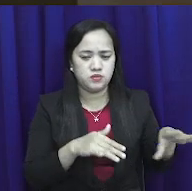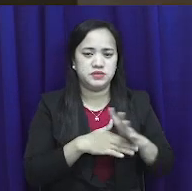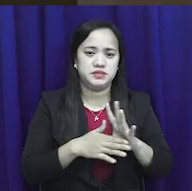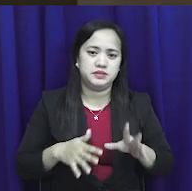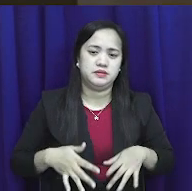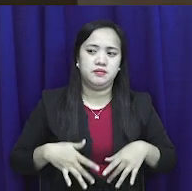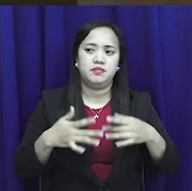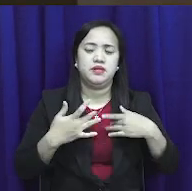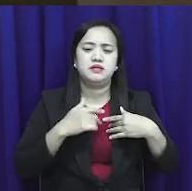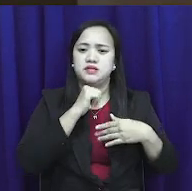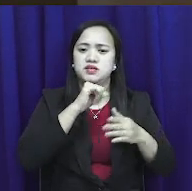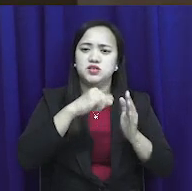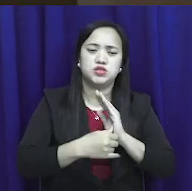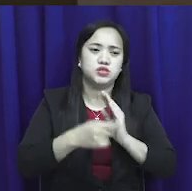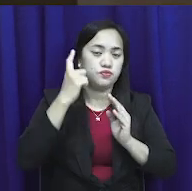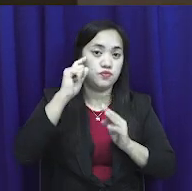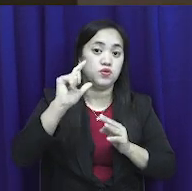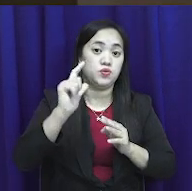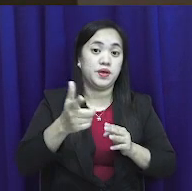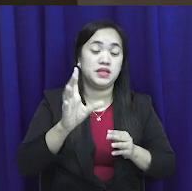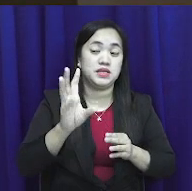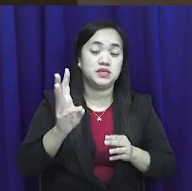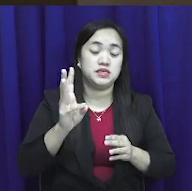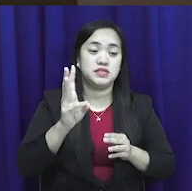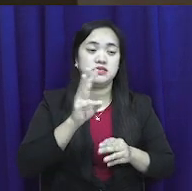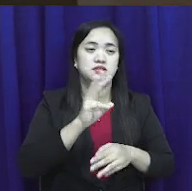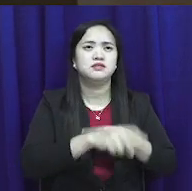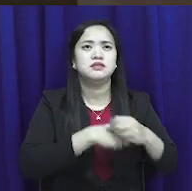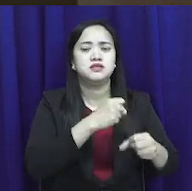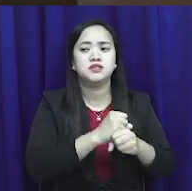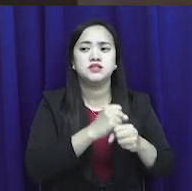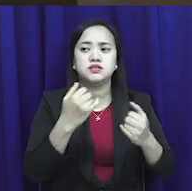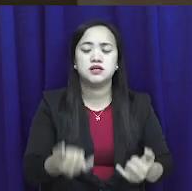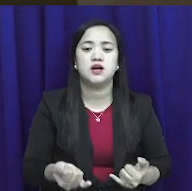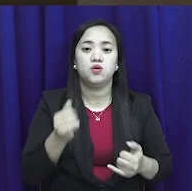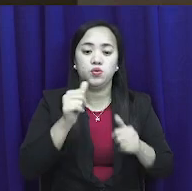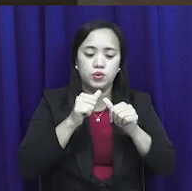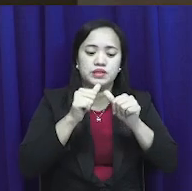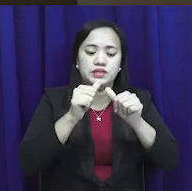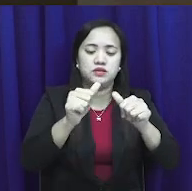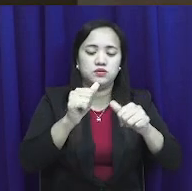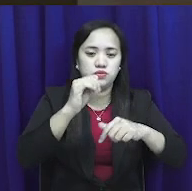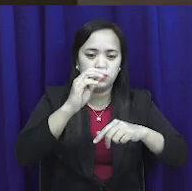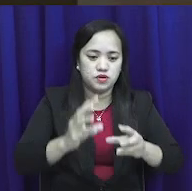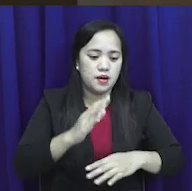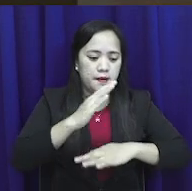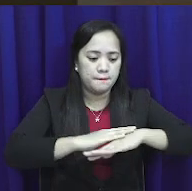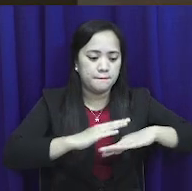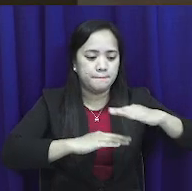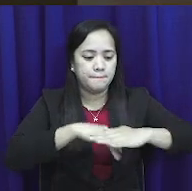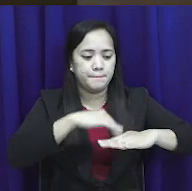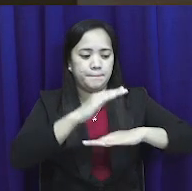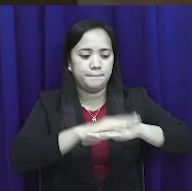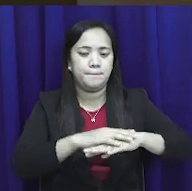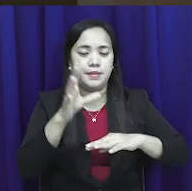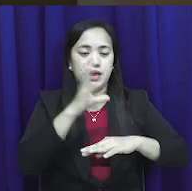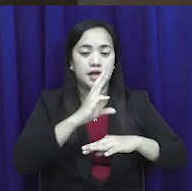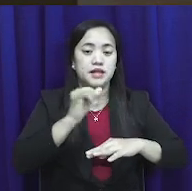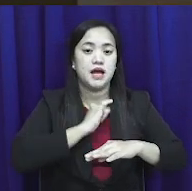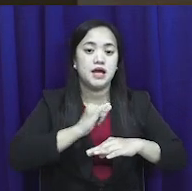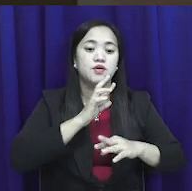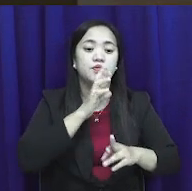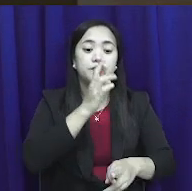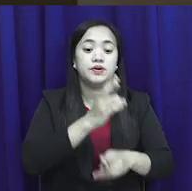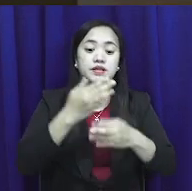Ah for 26 years now Patuloy pa rin akong mino ng Panginoon at nagpapasalamat ako at binibigyan niya akong